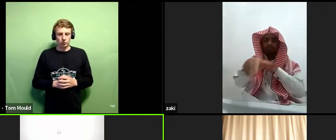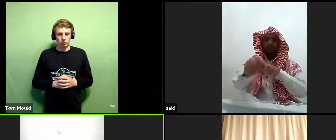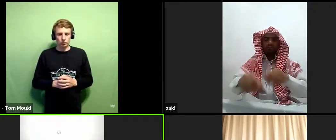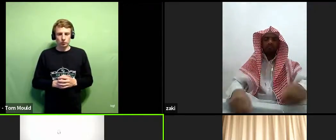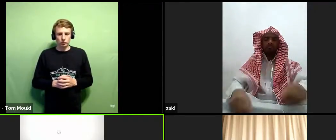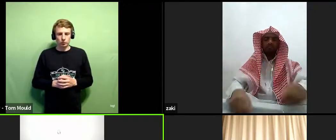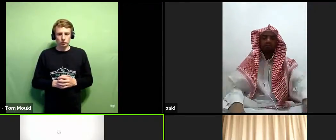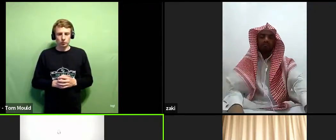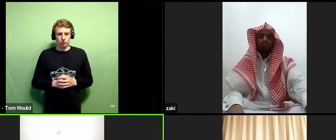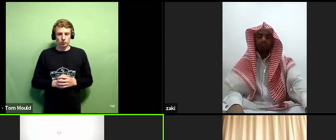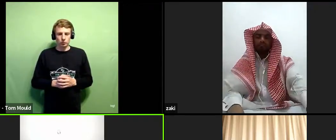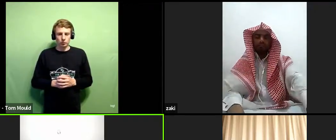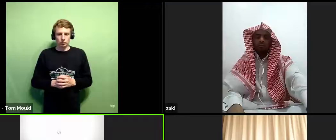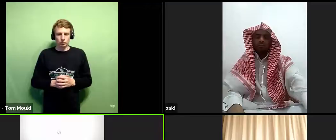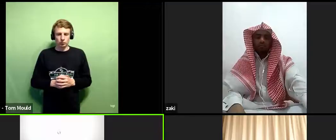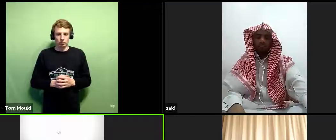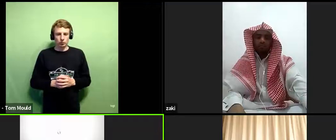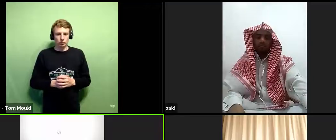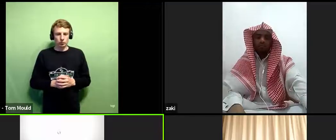العقاب.